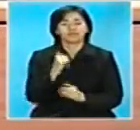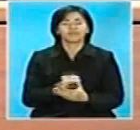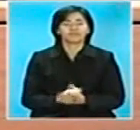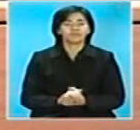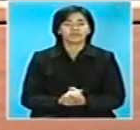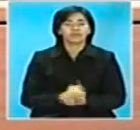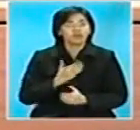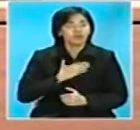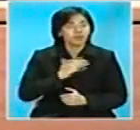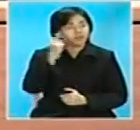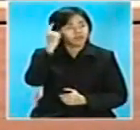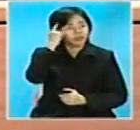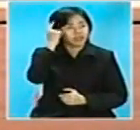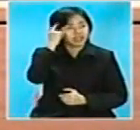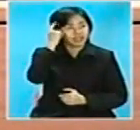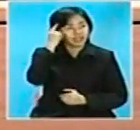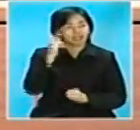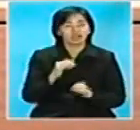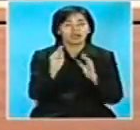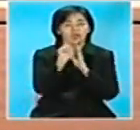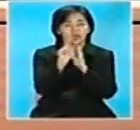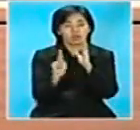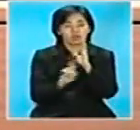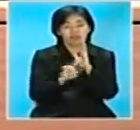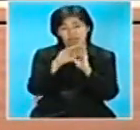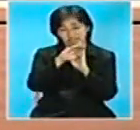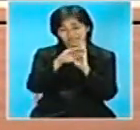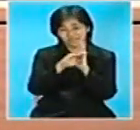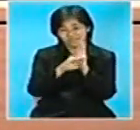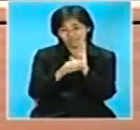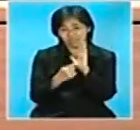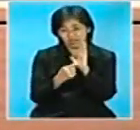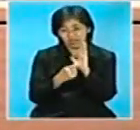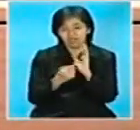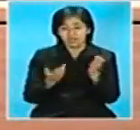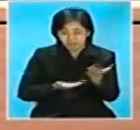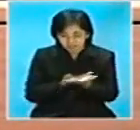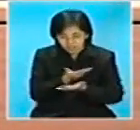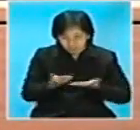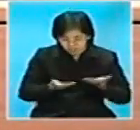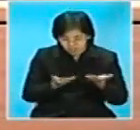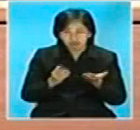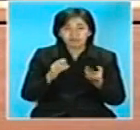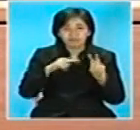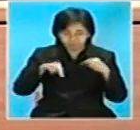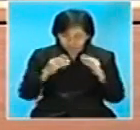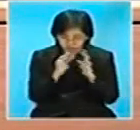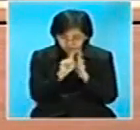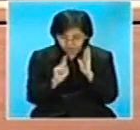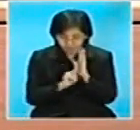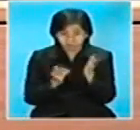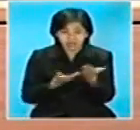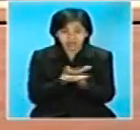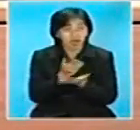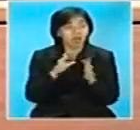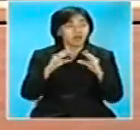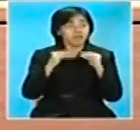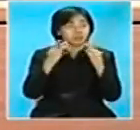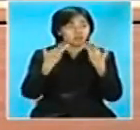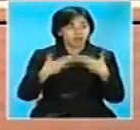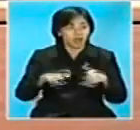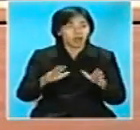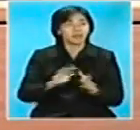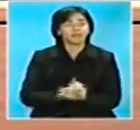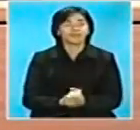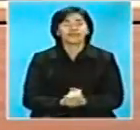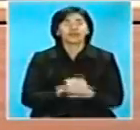ว่านะครับกฎหมายที่เราพิจารณากันในวันนี้เนี่ยนะครับเสร็จจากการประชุมแล้ว